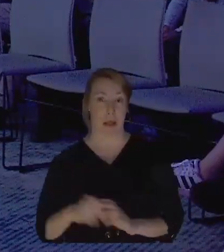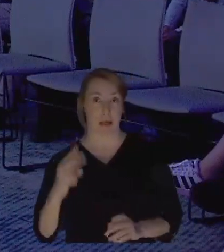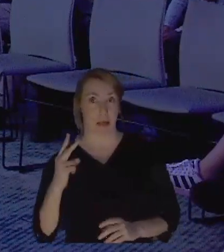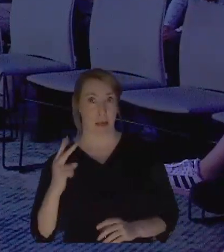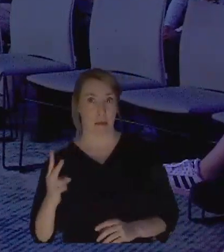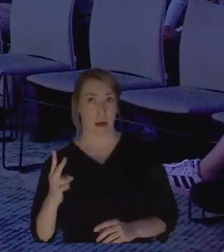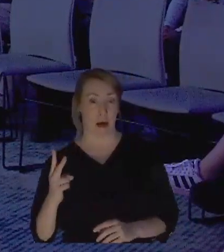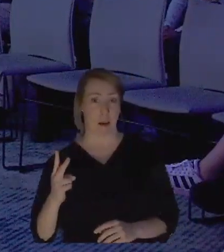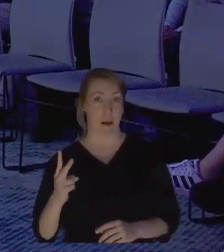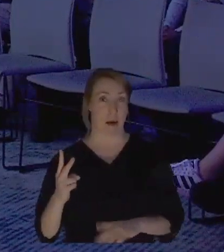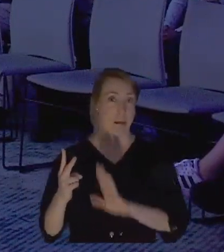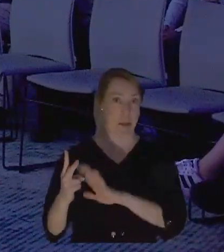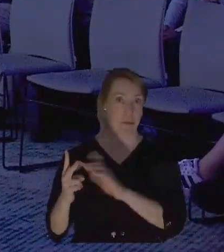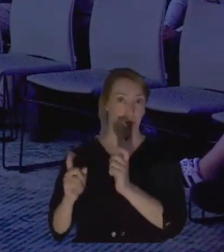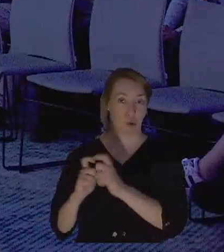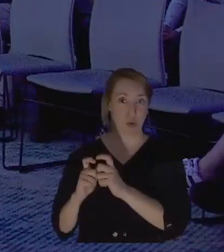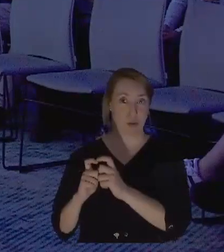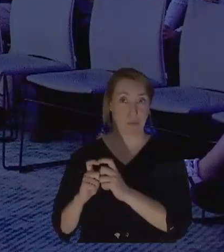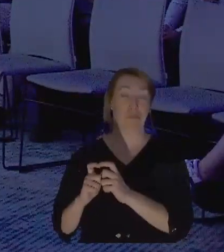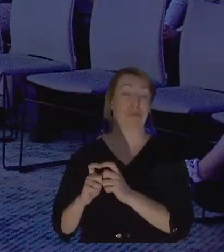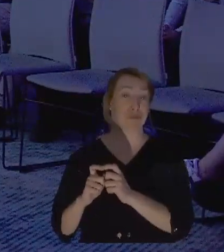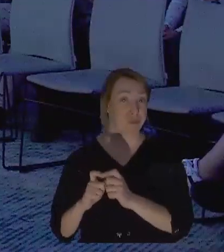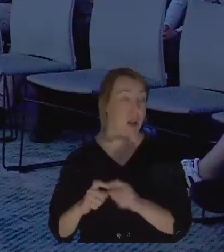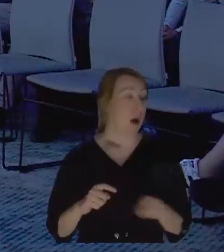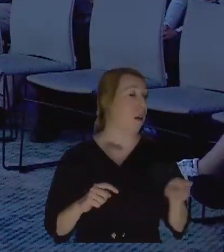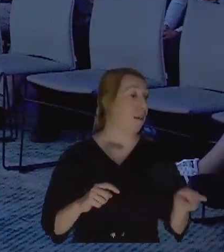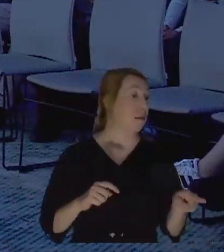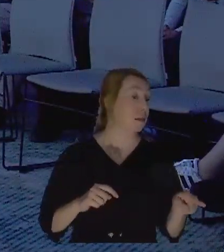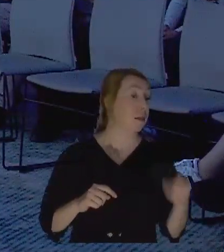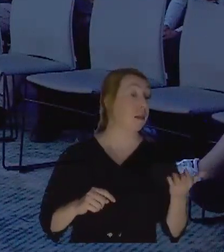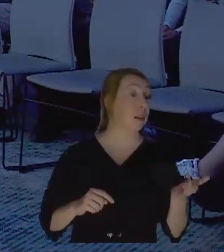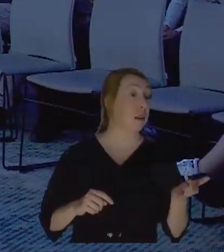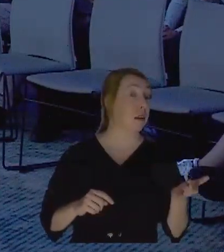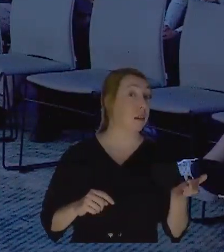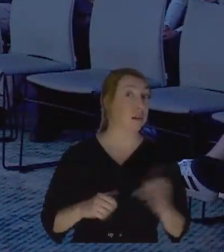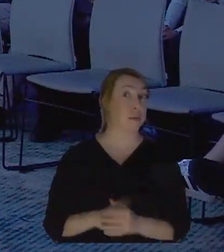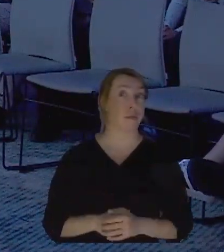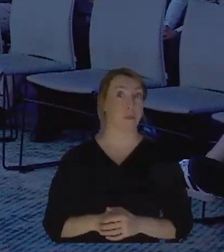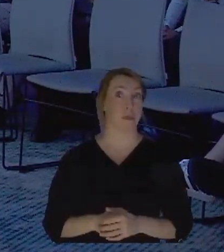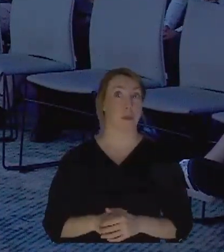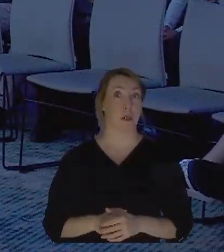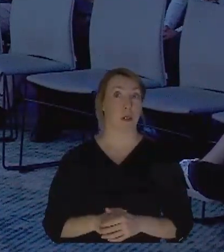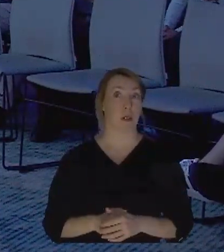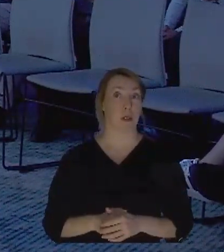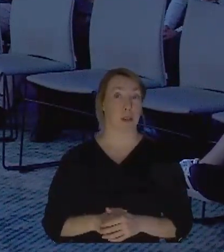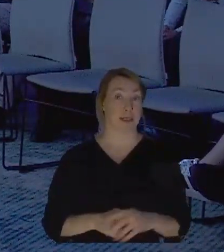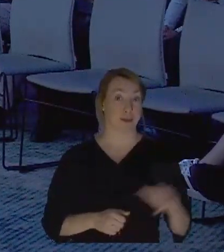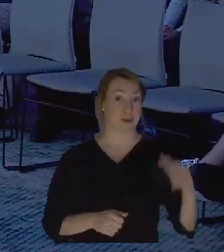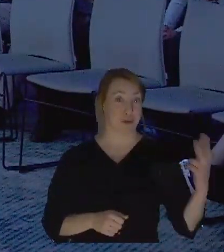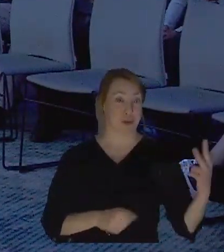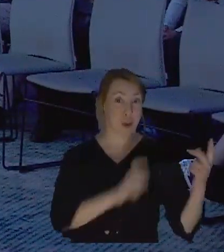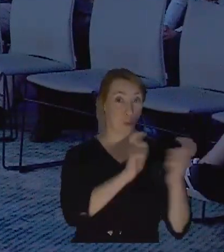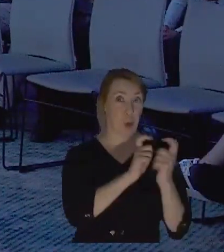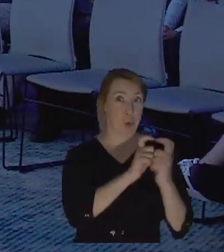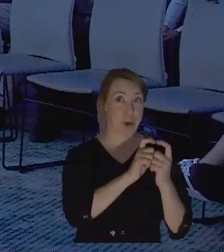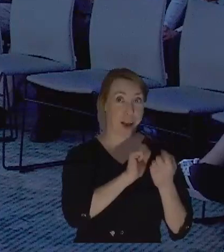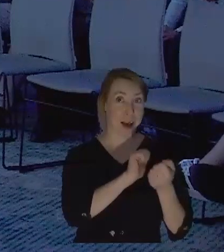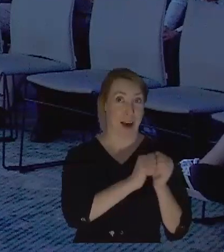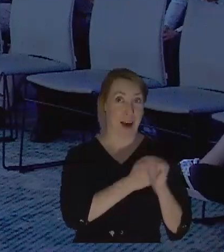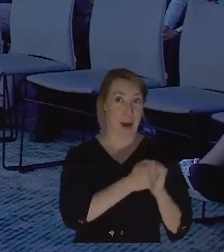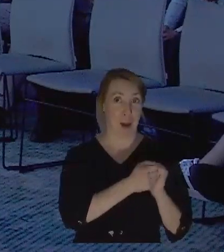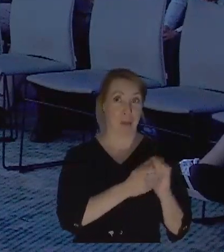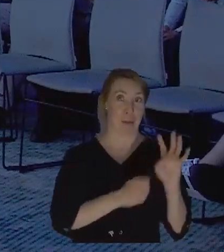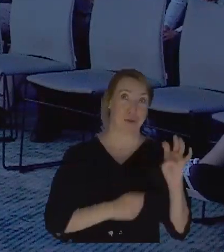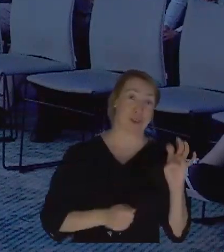Dumne dwa. Czyli no tak. A grupa Kokosza? ma 3 albo 400.